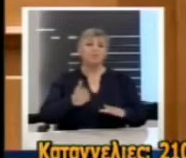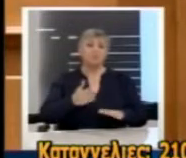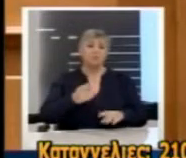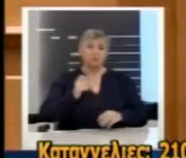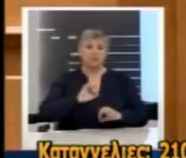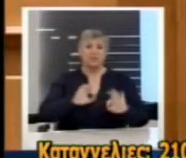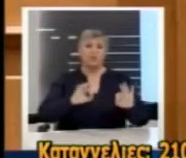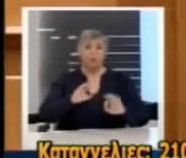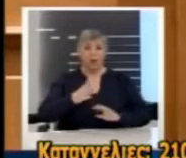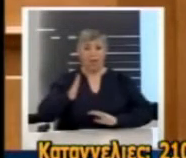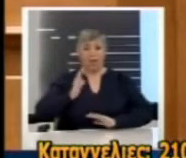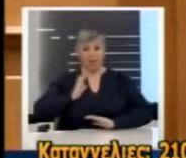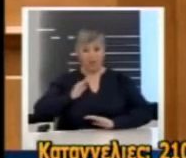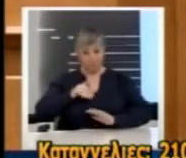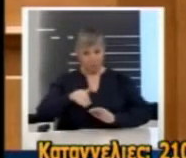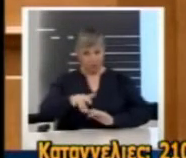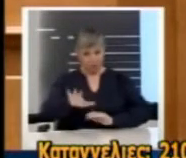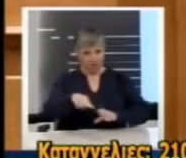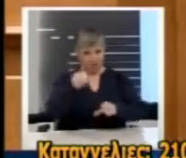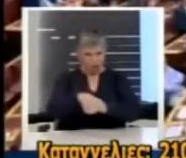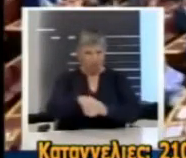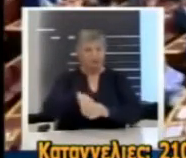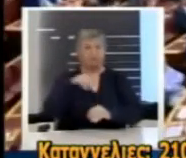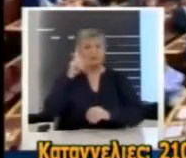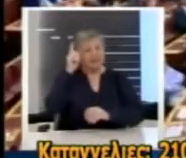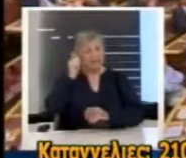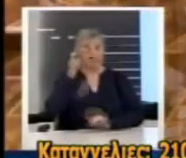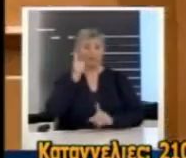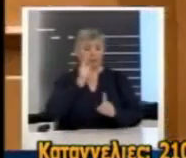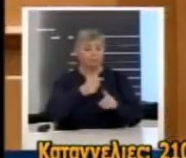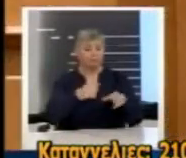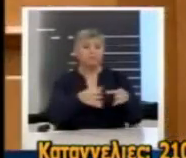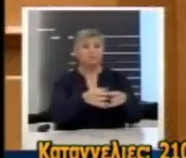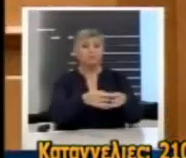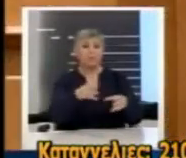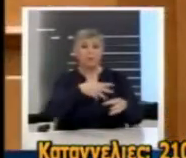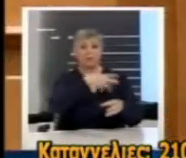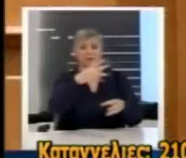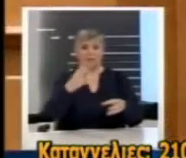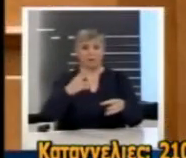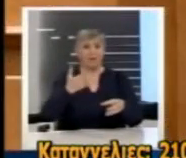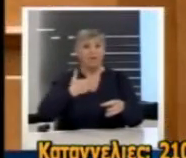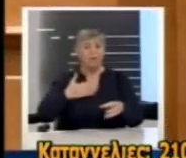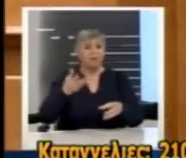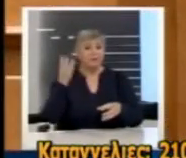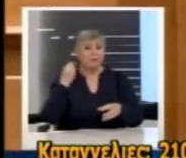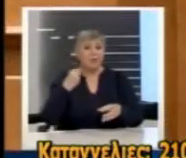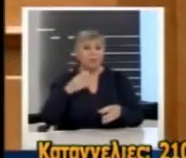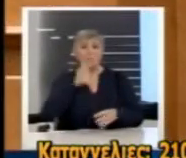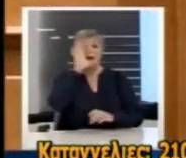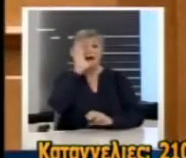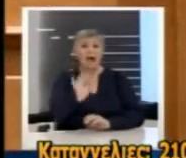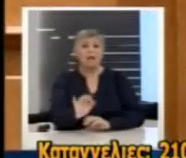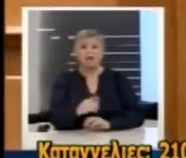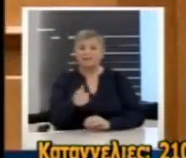λαού όταν θα έρθει θα είναι πολύ σκληρή μαζί σας. Αν θέλουμε να μάθουμε την αλήθεια, να στηρίξετε